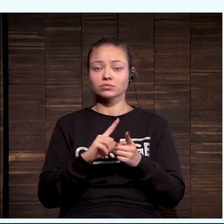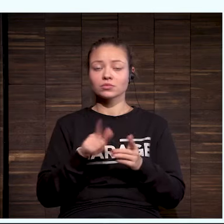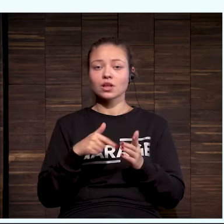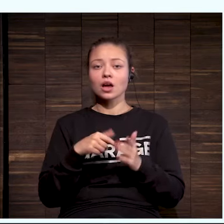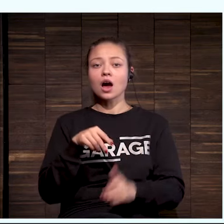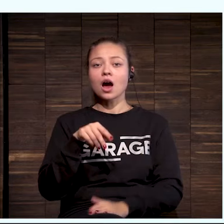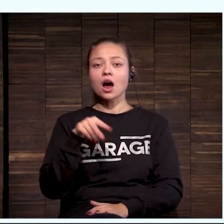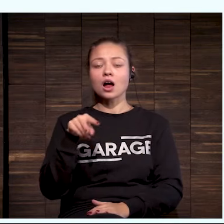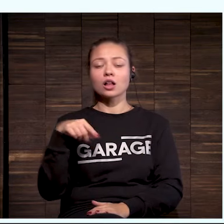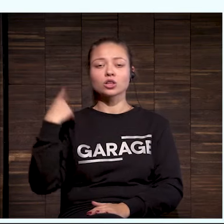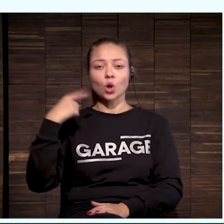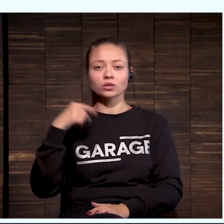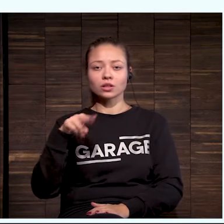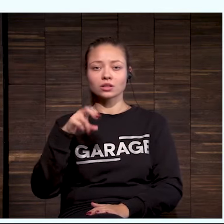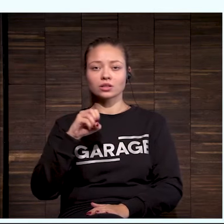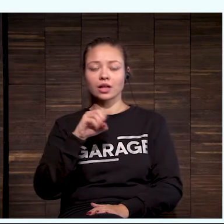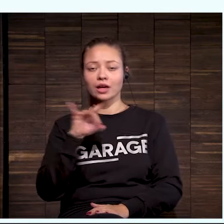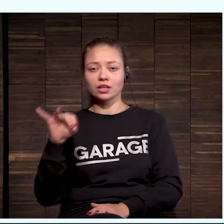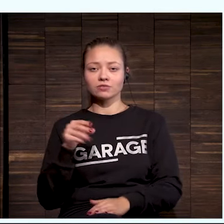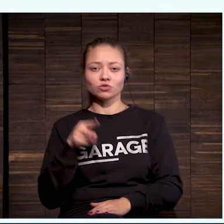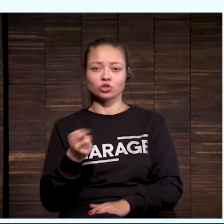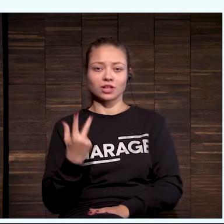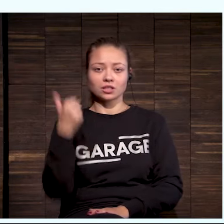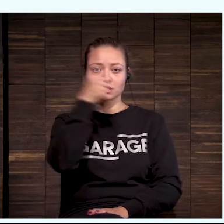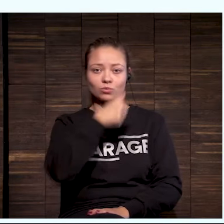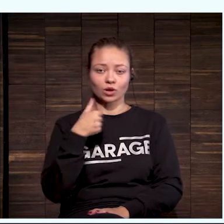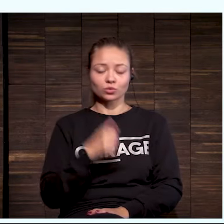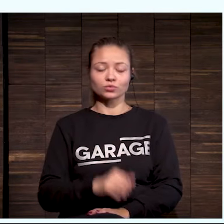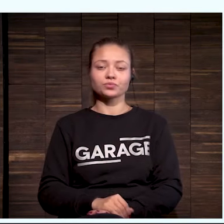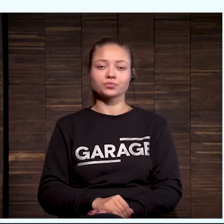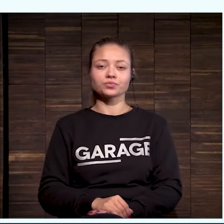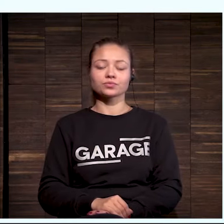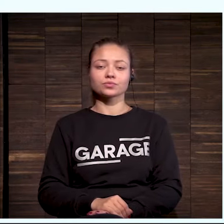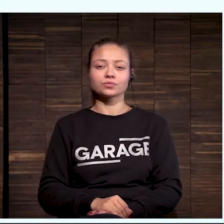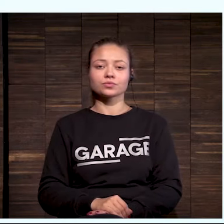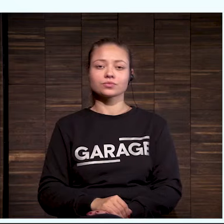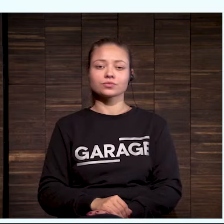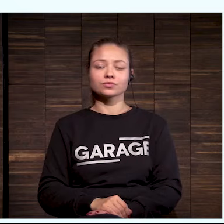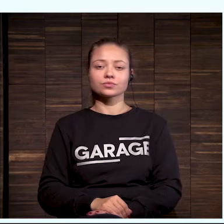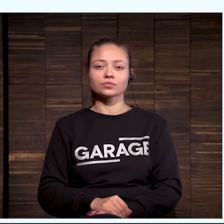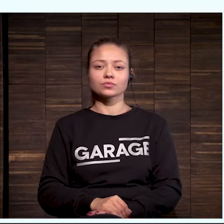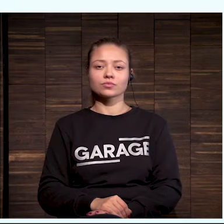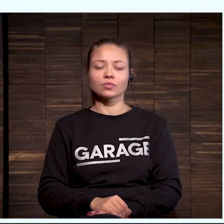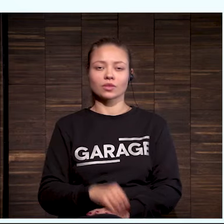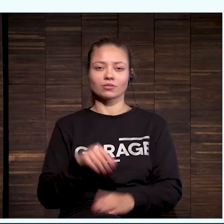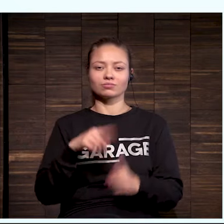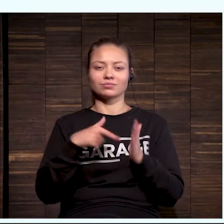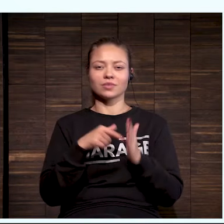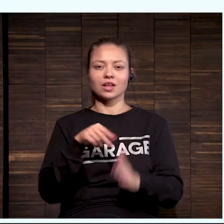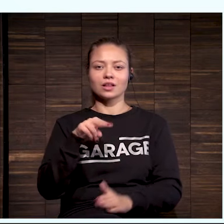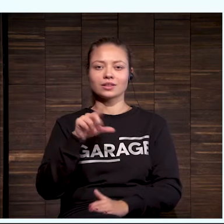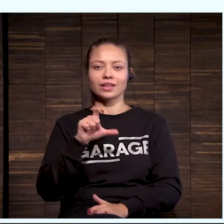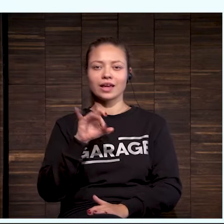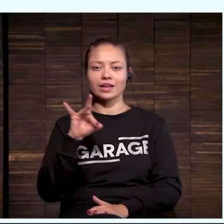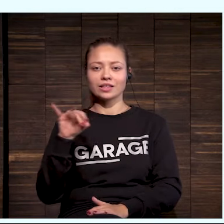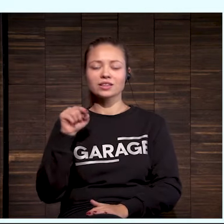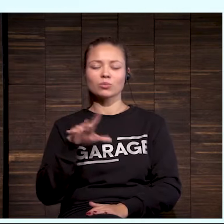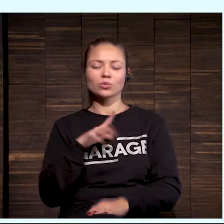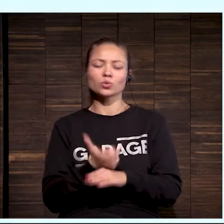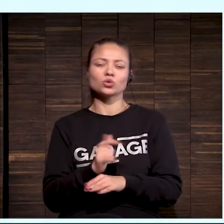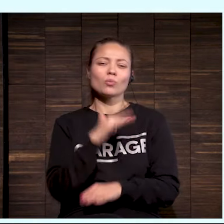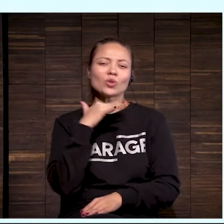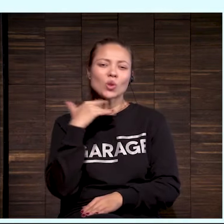лондондерри 2013 году own or вещи в вере было очень много проблем